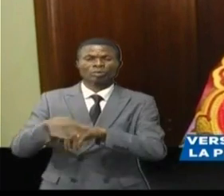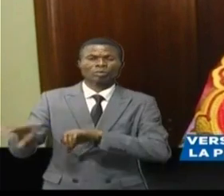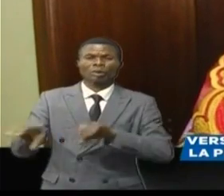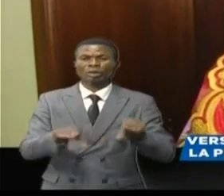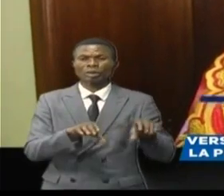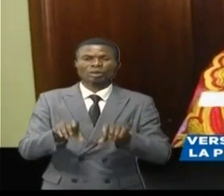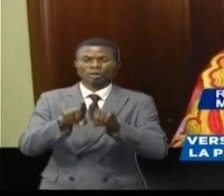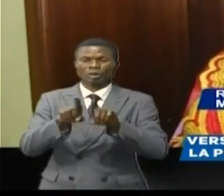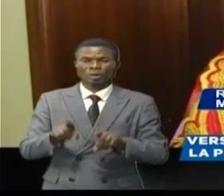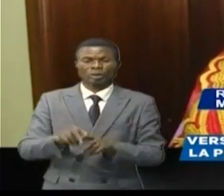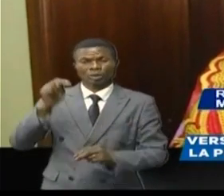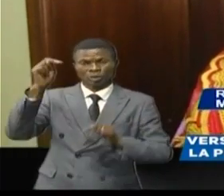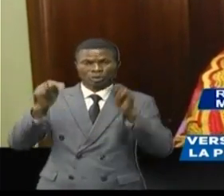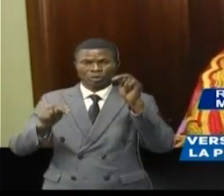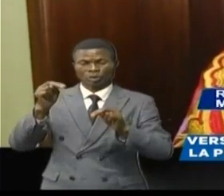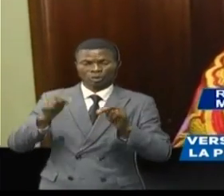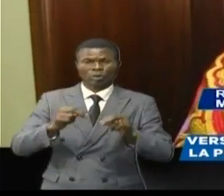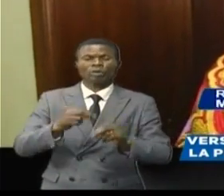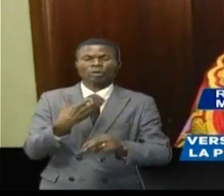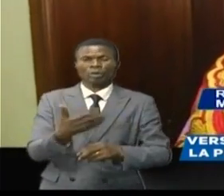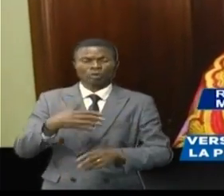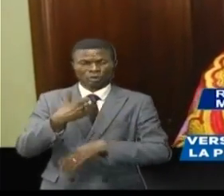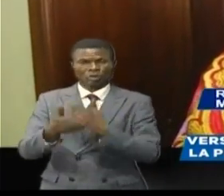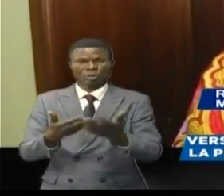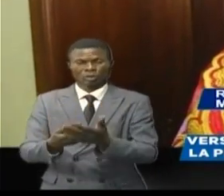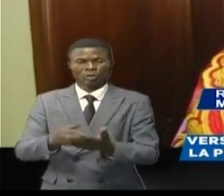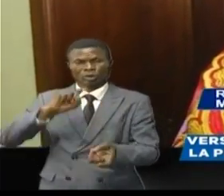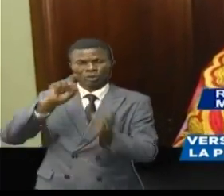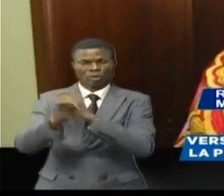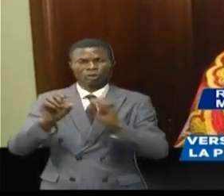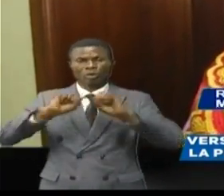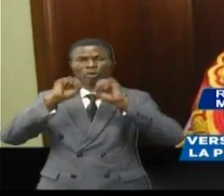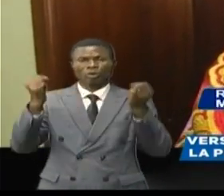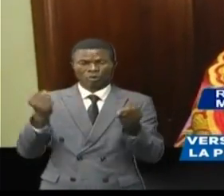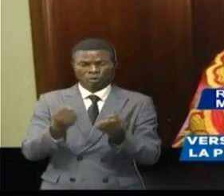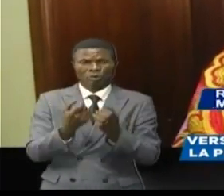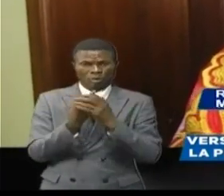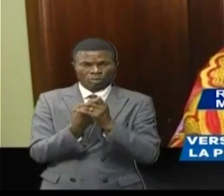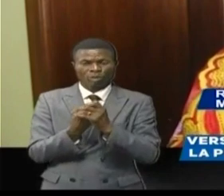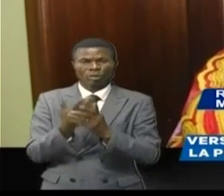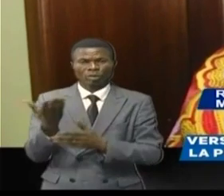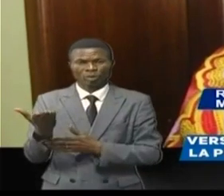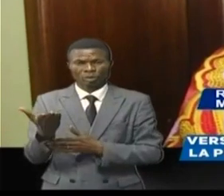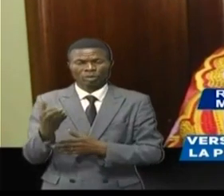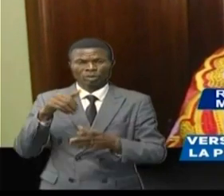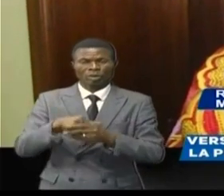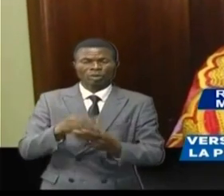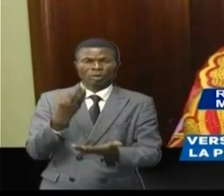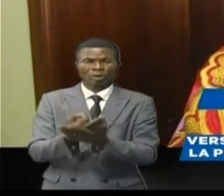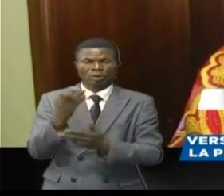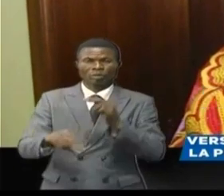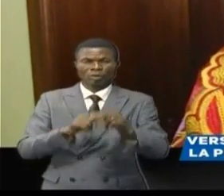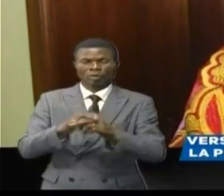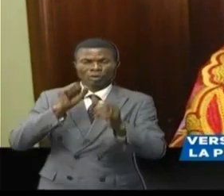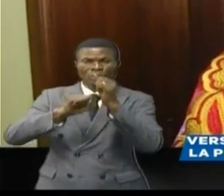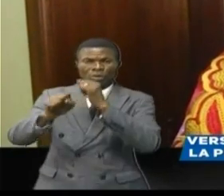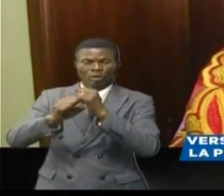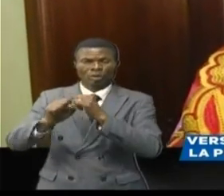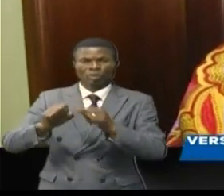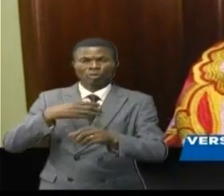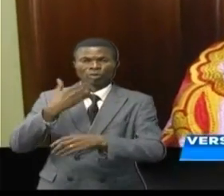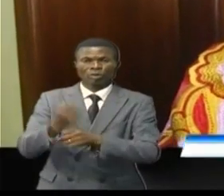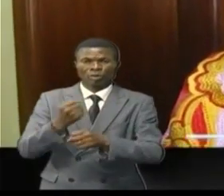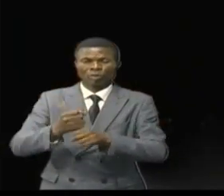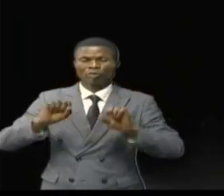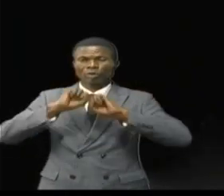et les niveaux de réalisation des réformes sociales qui sont en cours au niveau du Fonds national de promotion et de services sociaux.